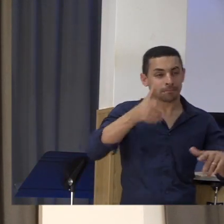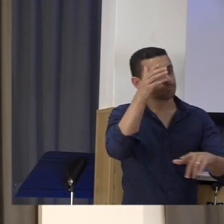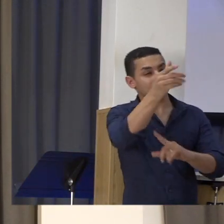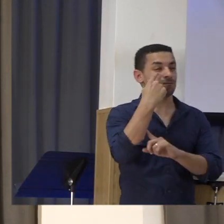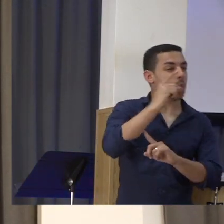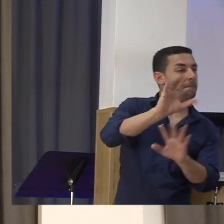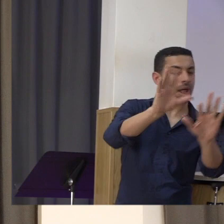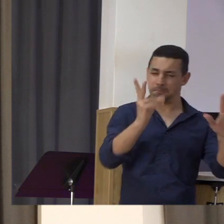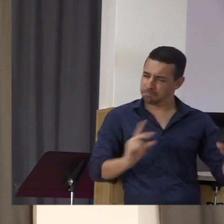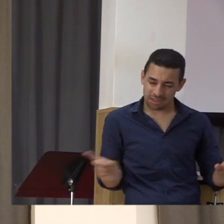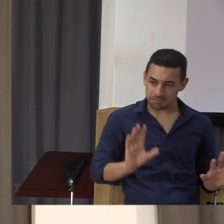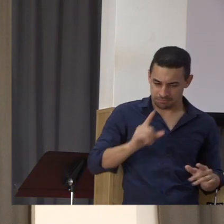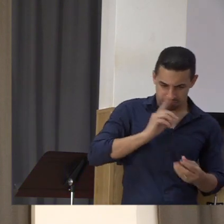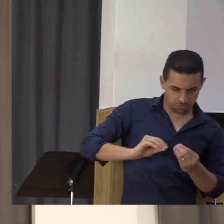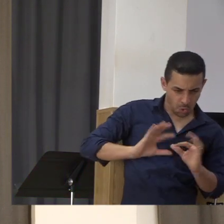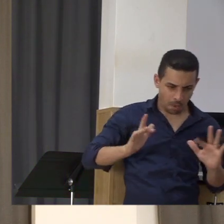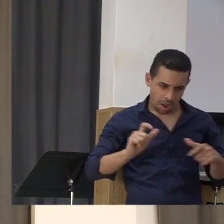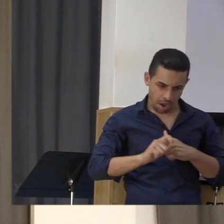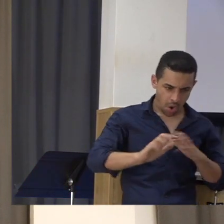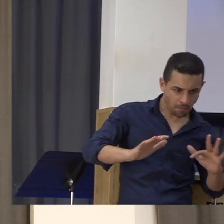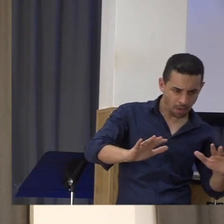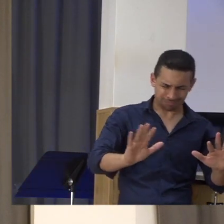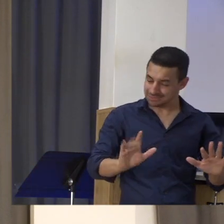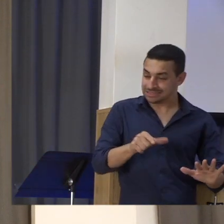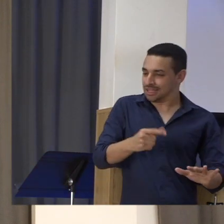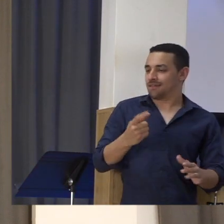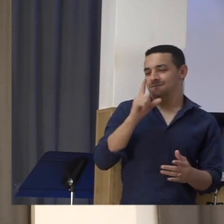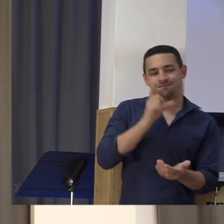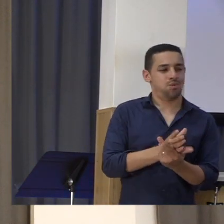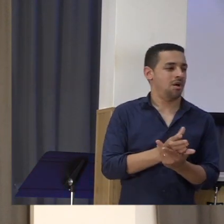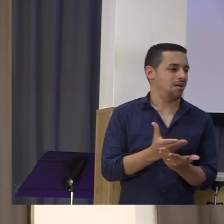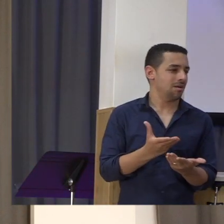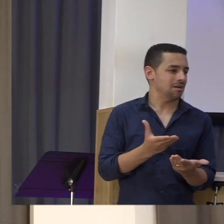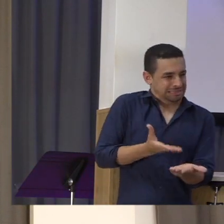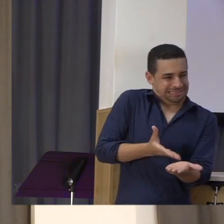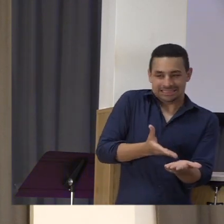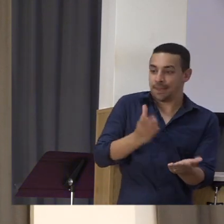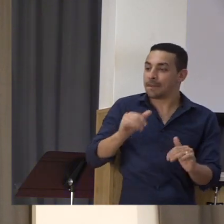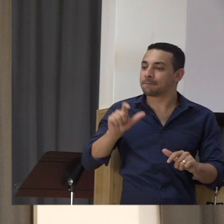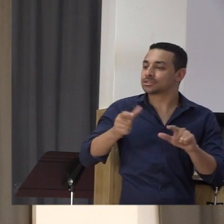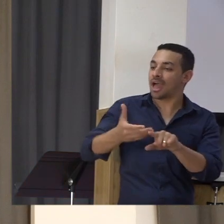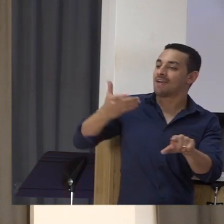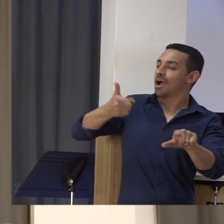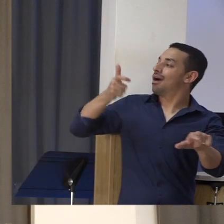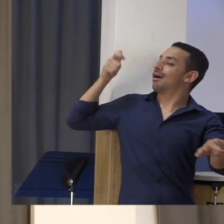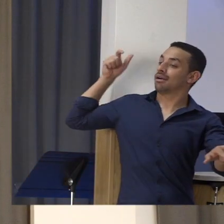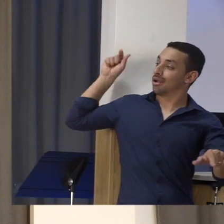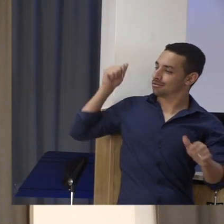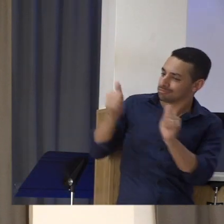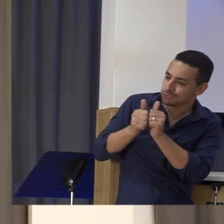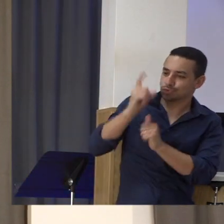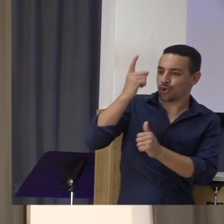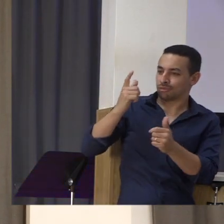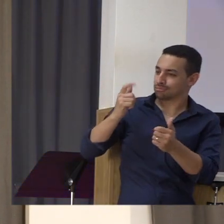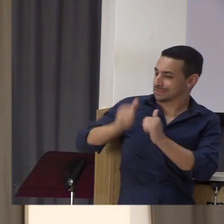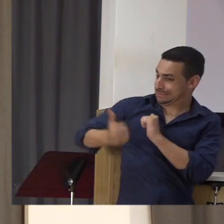destination. Tu te poses des questions, comment cela va se passer? C'est ça la foi. C'est comme ça que ceux qui nous ont précédés ont marché avec le Seigneur.